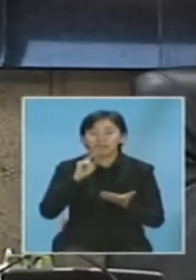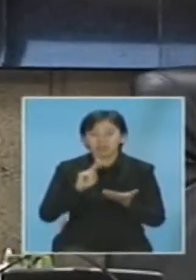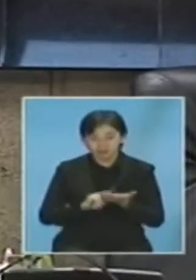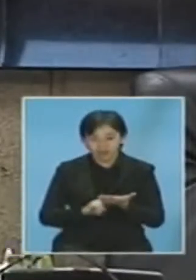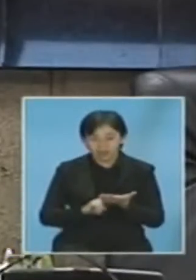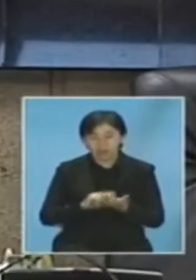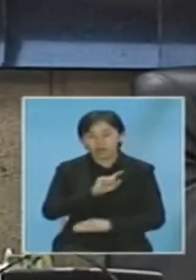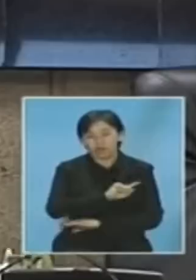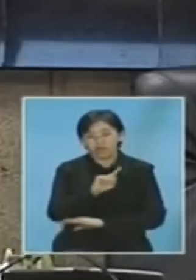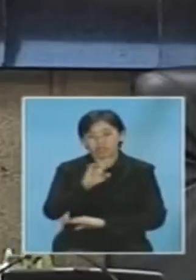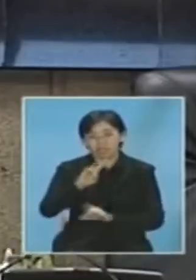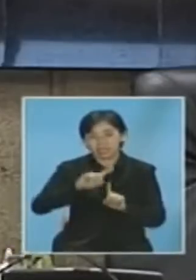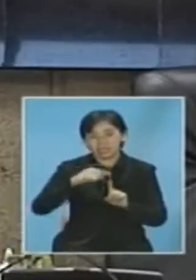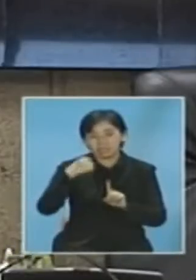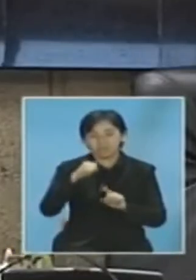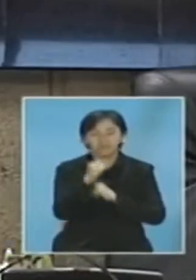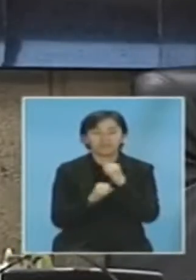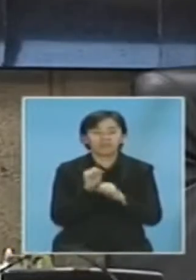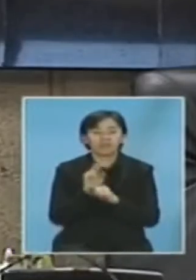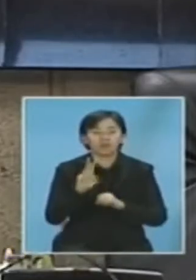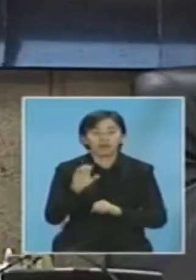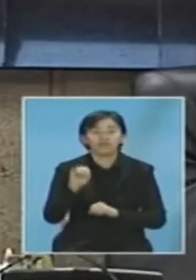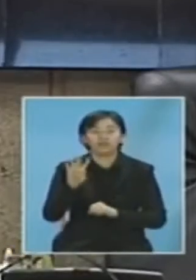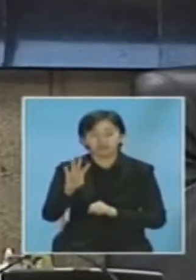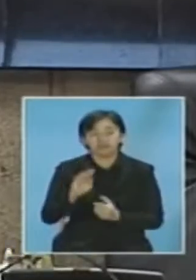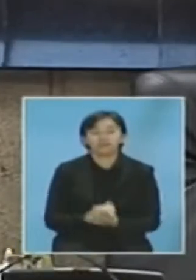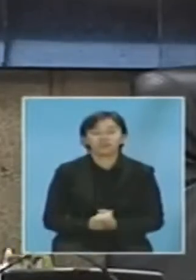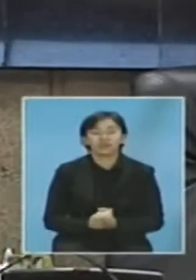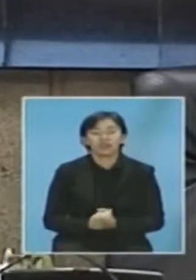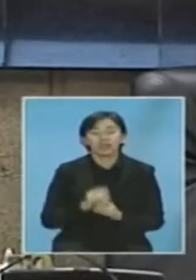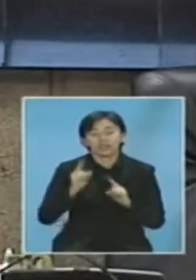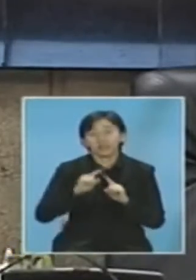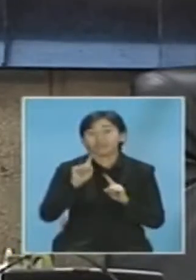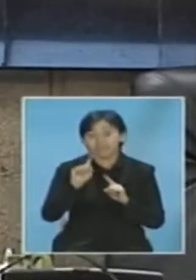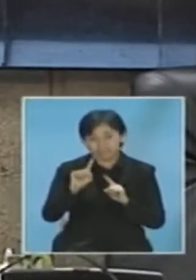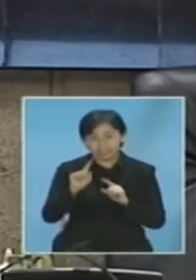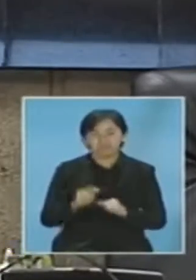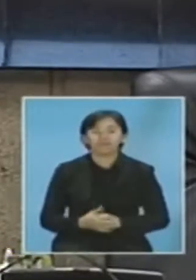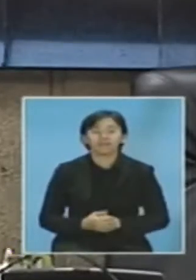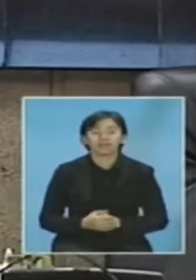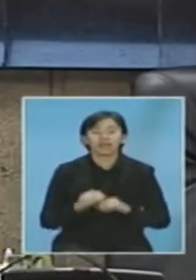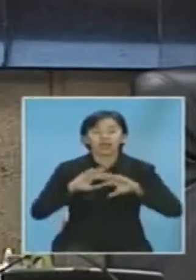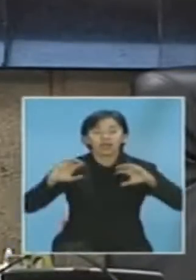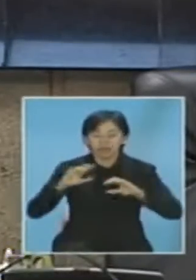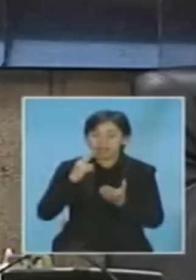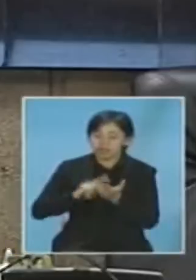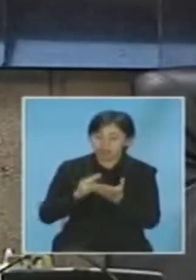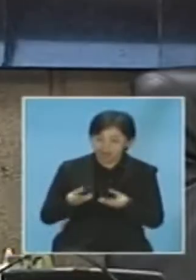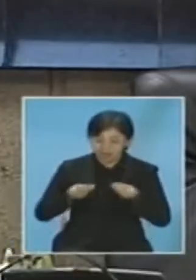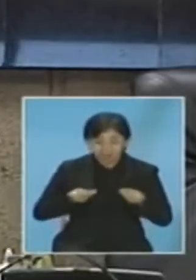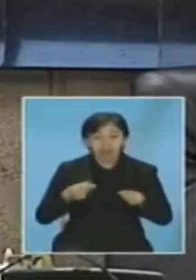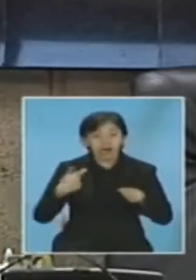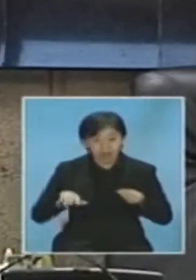ที่7ตุลาคม2554ฉบับที่1นะคะโดยรัฐบาลก็ได้รับหนังสือดังกล่าว